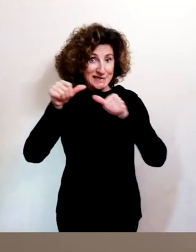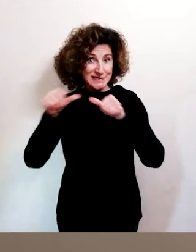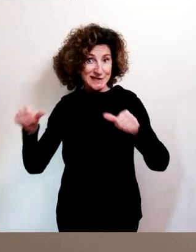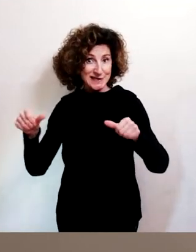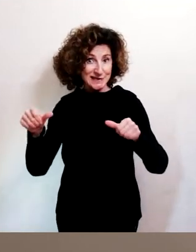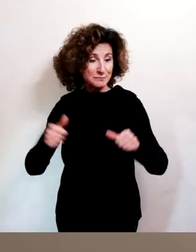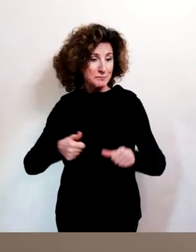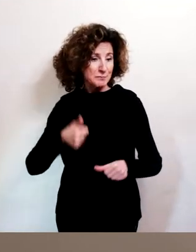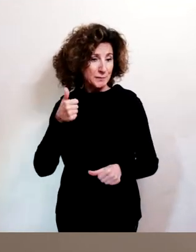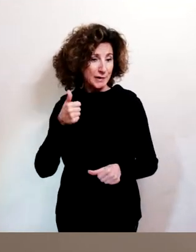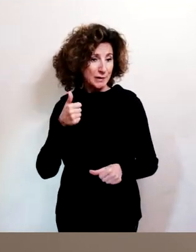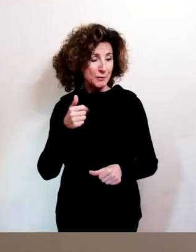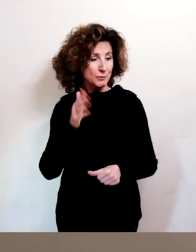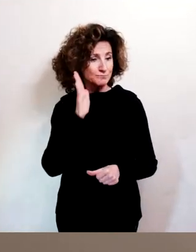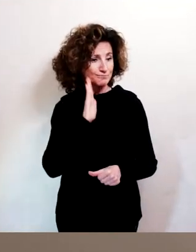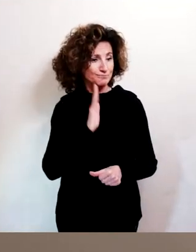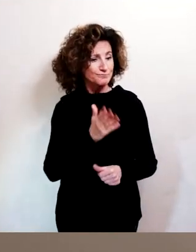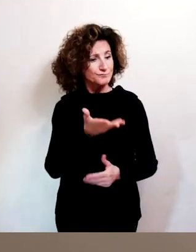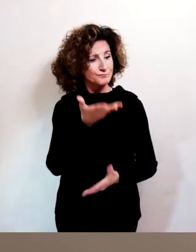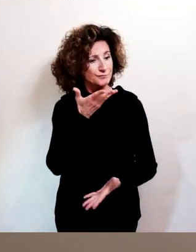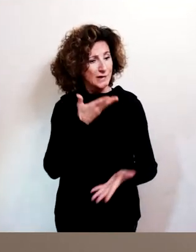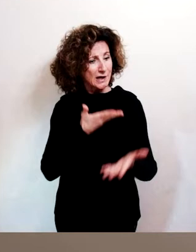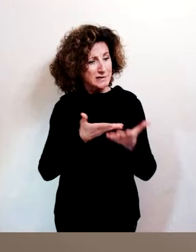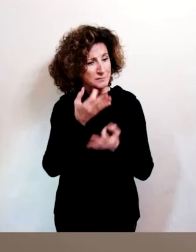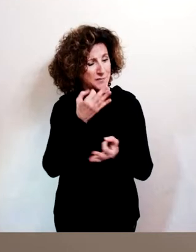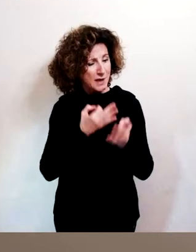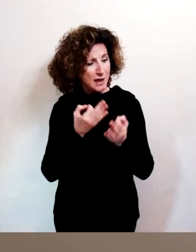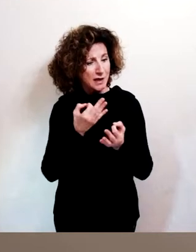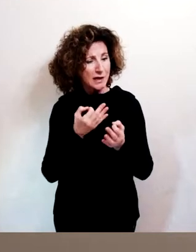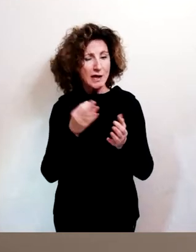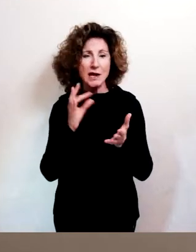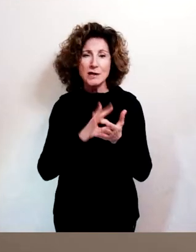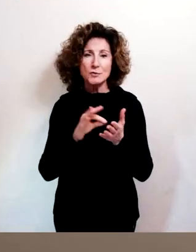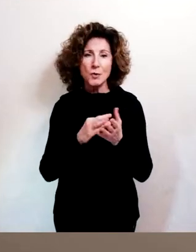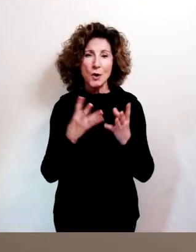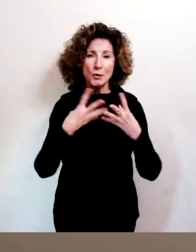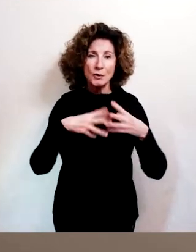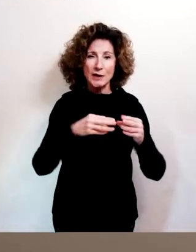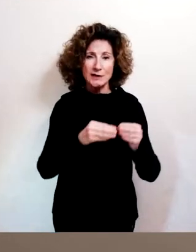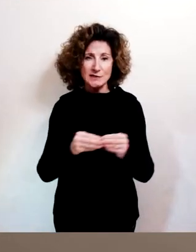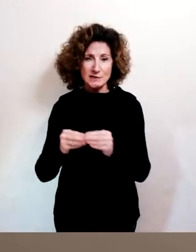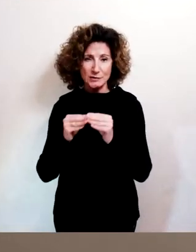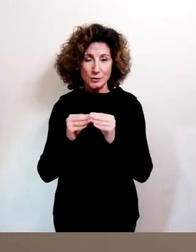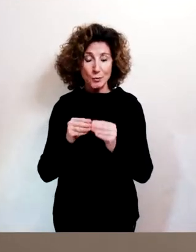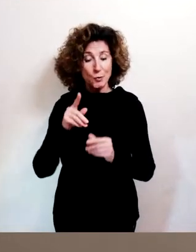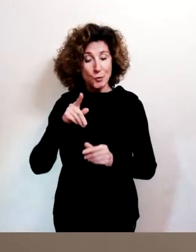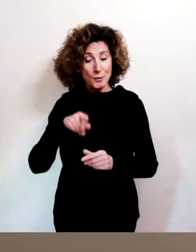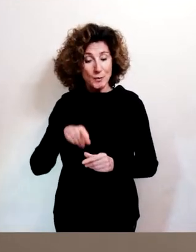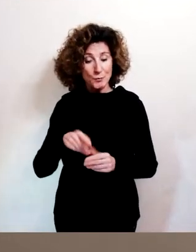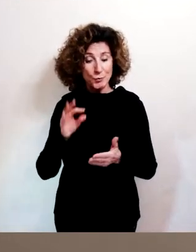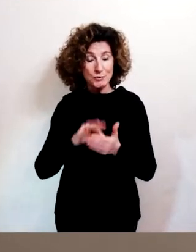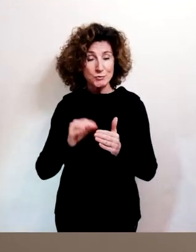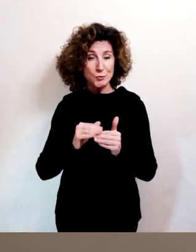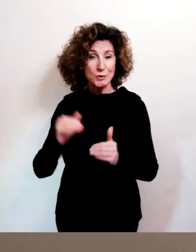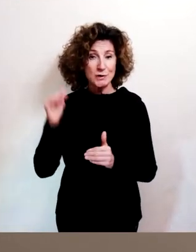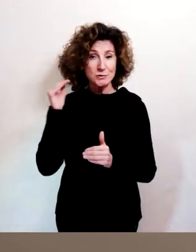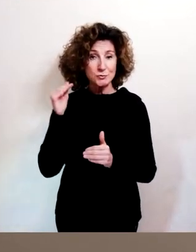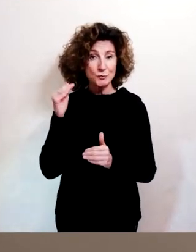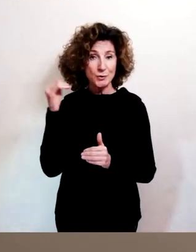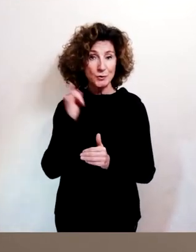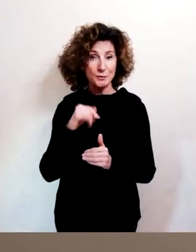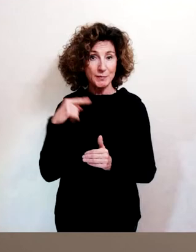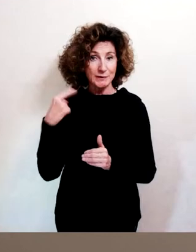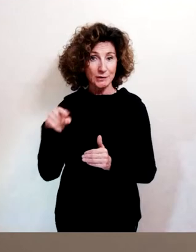si può innanzitutto descrivere come composta e quali sono le particolarità di questo istituto superiore